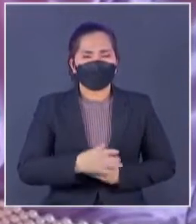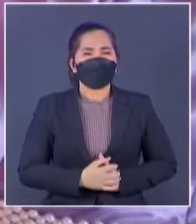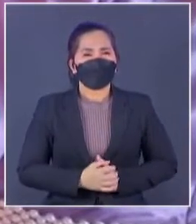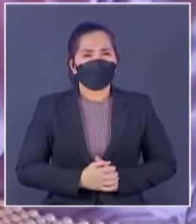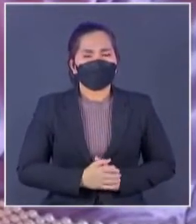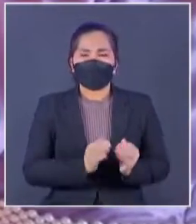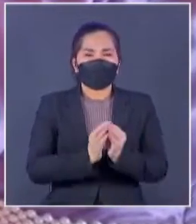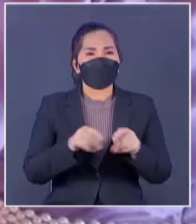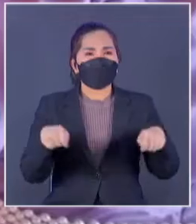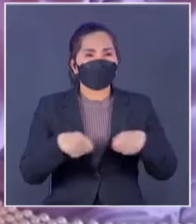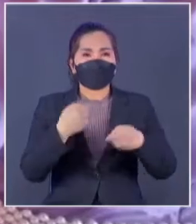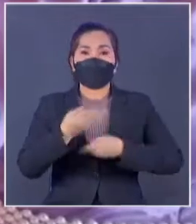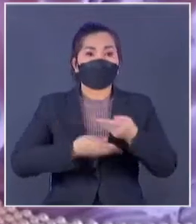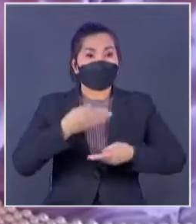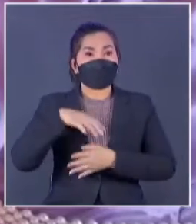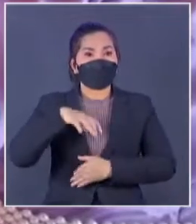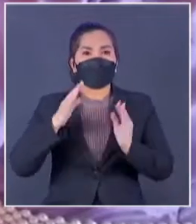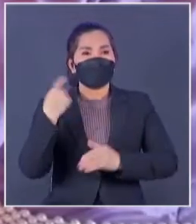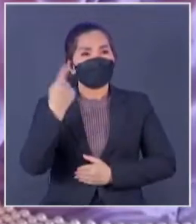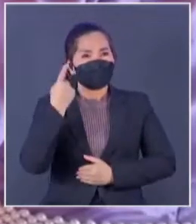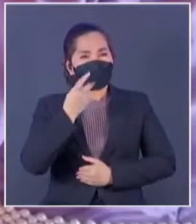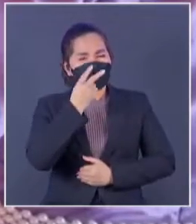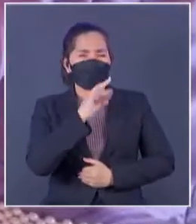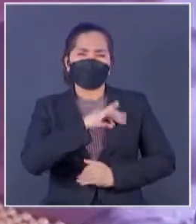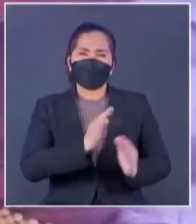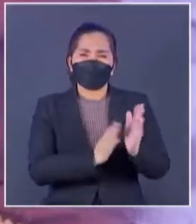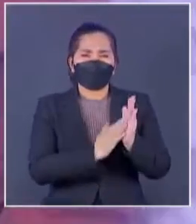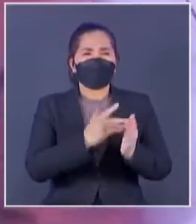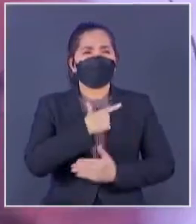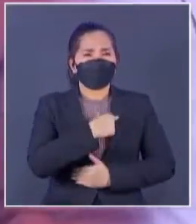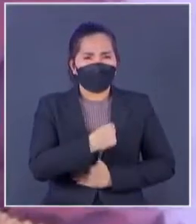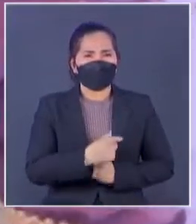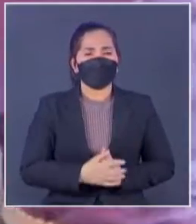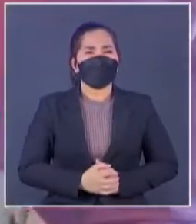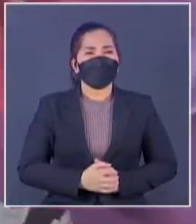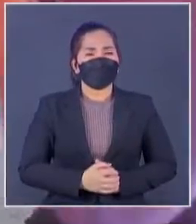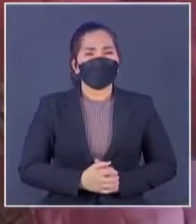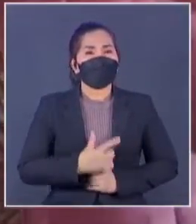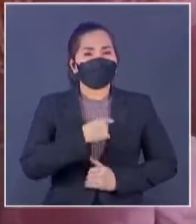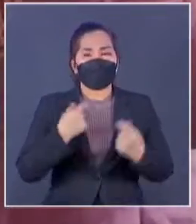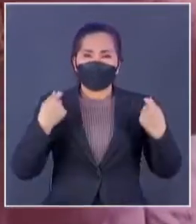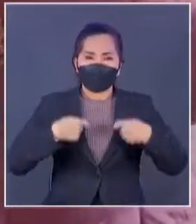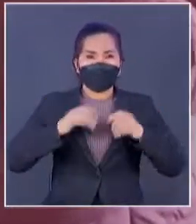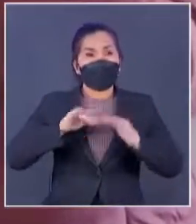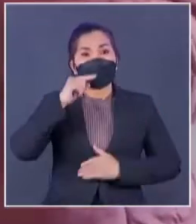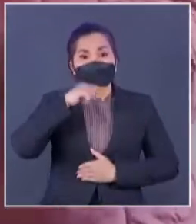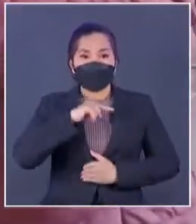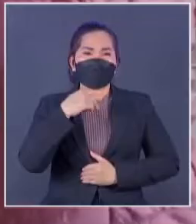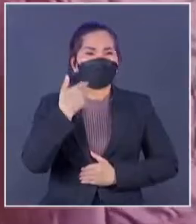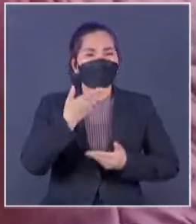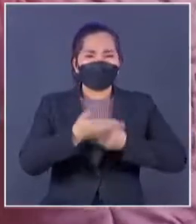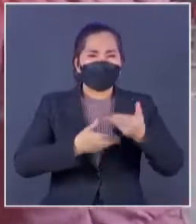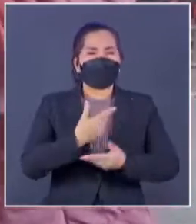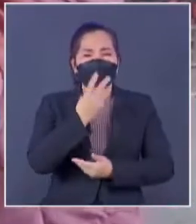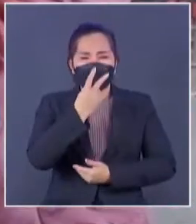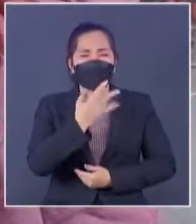ไปทำอาหารขายในตลาดนะครับนักท่องเที่ยวก็ชื่นชมชื่นชอบมากเขาบอกว่าชอบที่แต่งตัวชุดไทยไปขายอาหารช